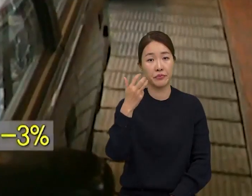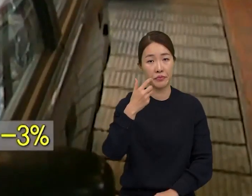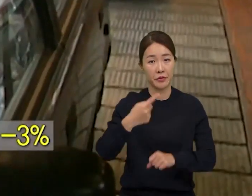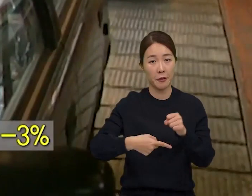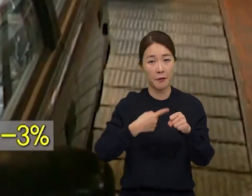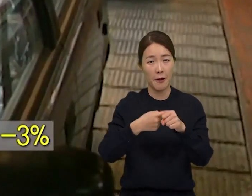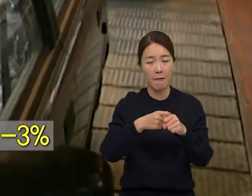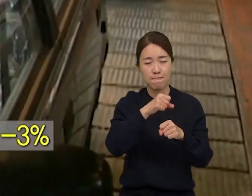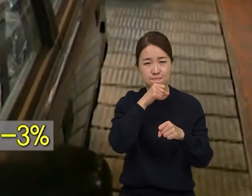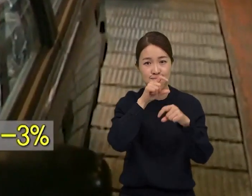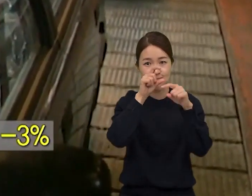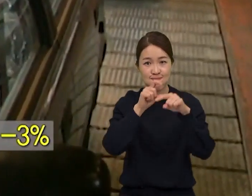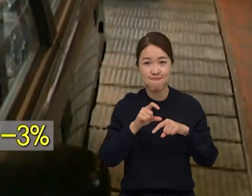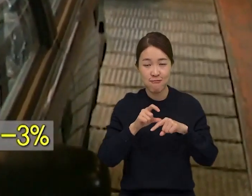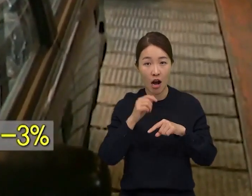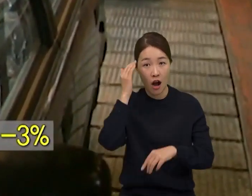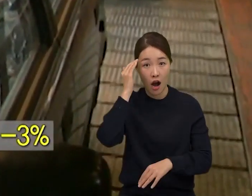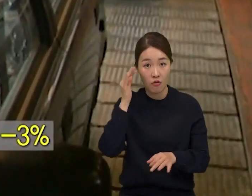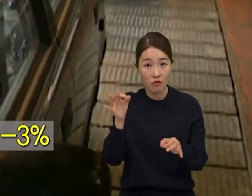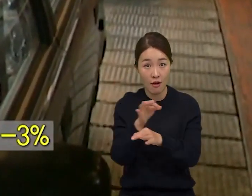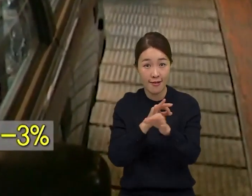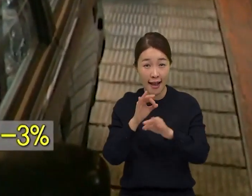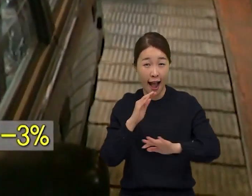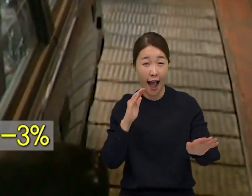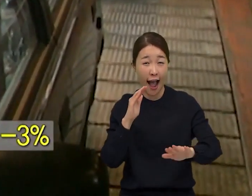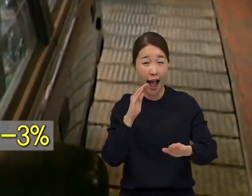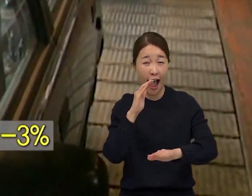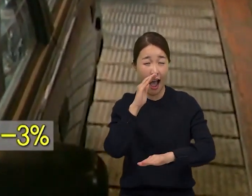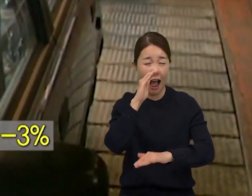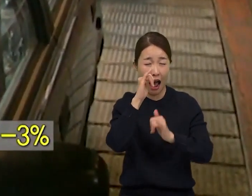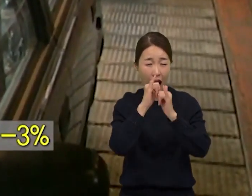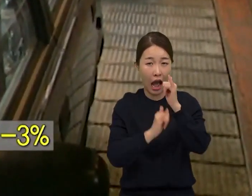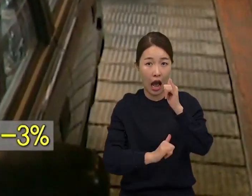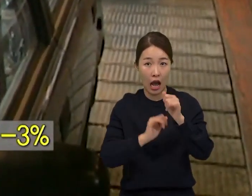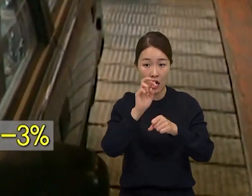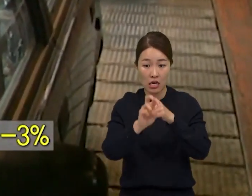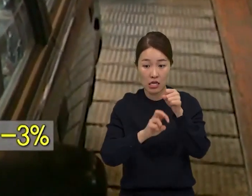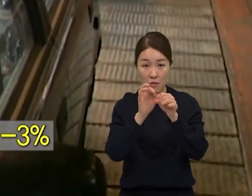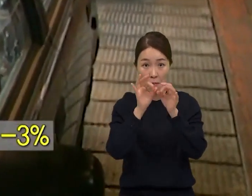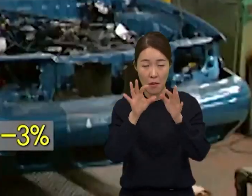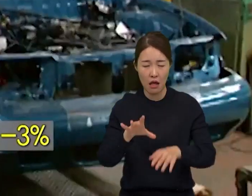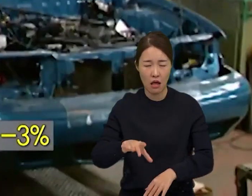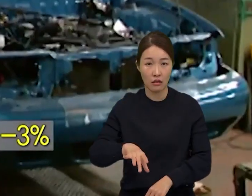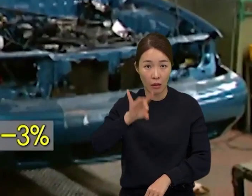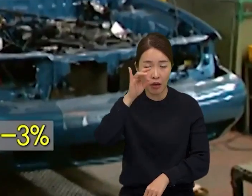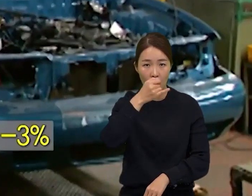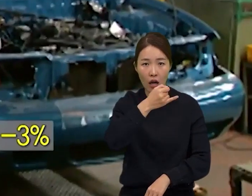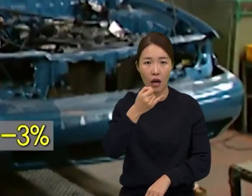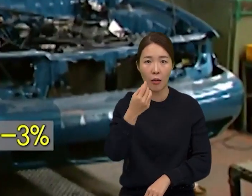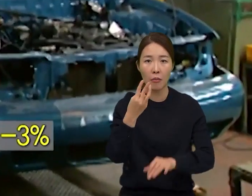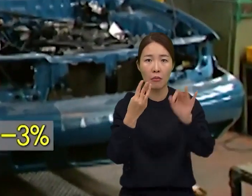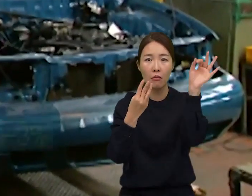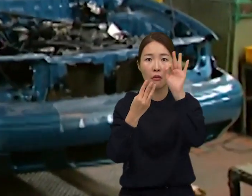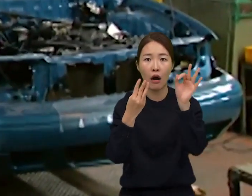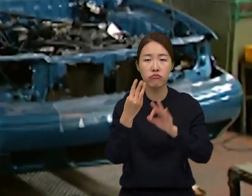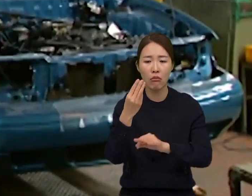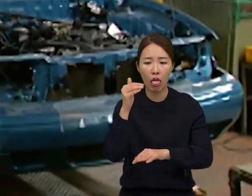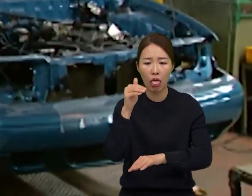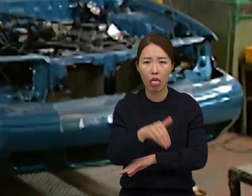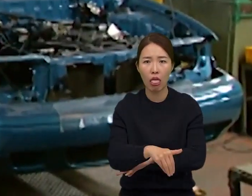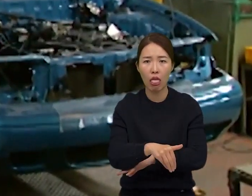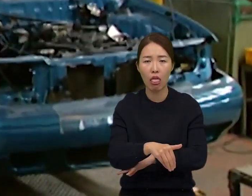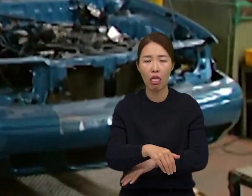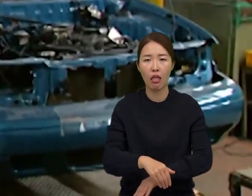1980년의 연간 성장률은 한국 경제가 고도 성장을 개시한 이래 20년 만에 처음으로 3% 마이너스